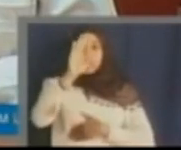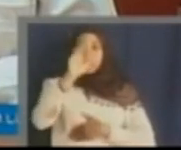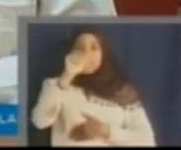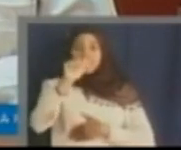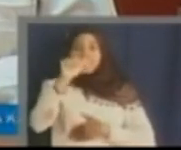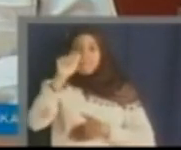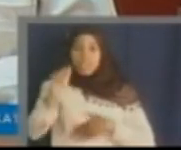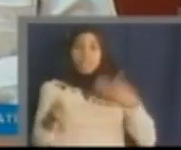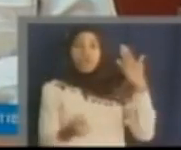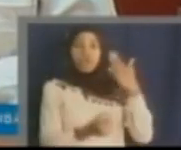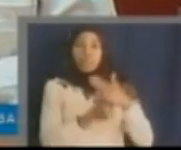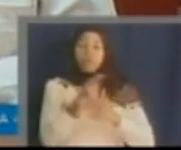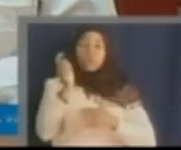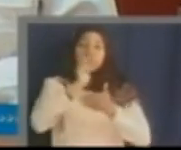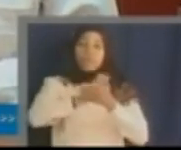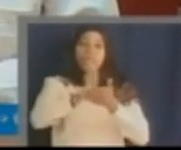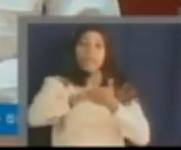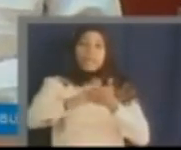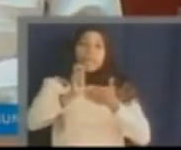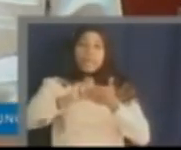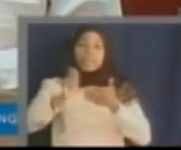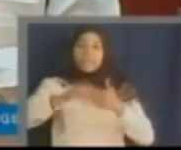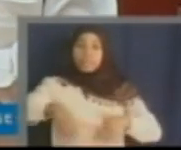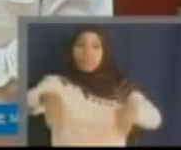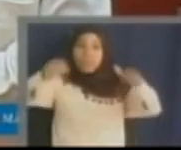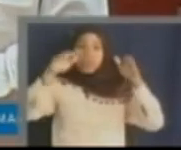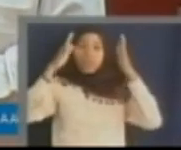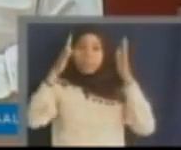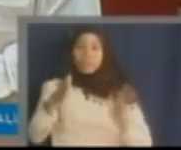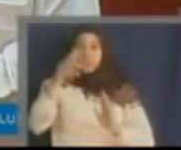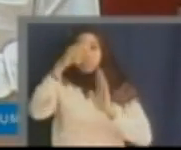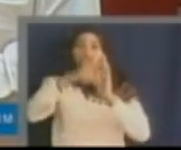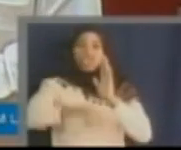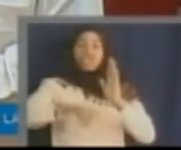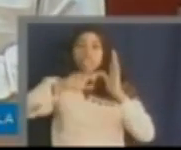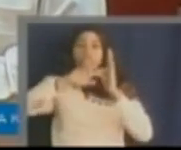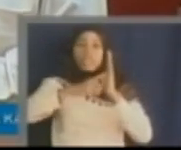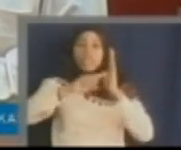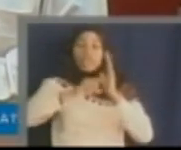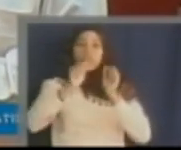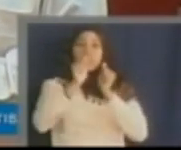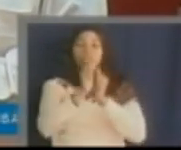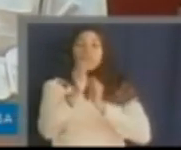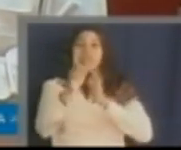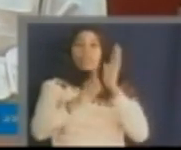kwa katibu wa bunge maalum chini ya kanuni ya 16.3, kanuni